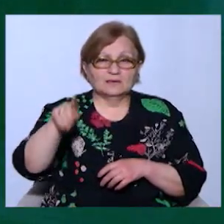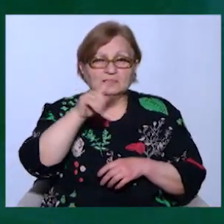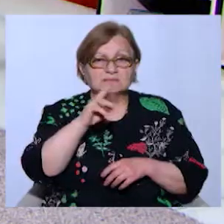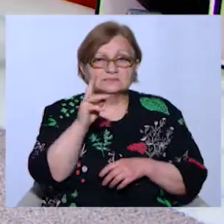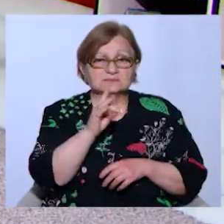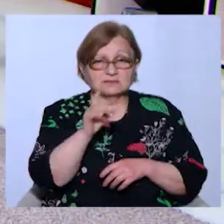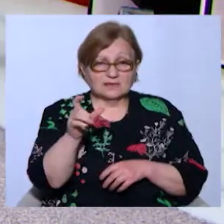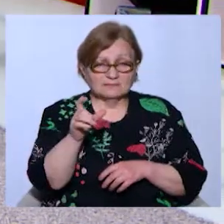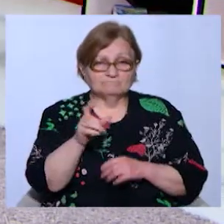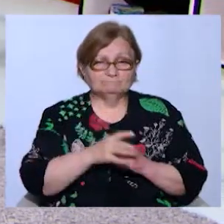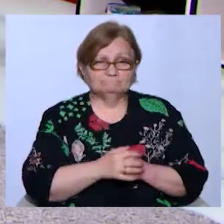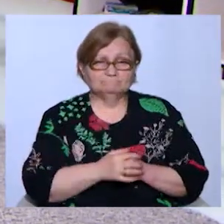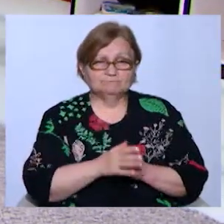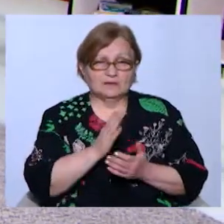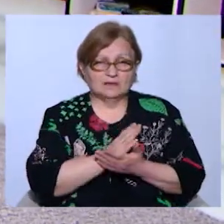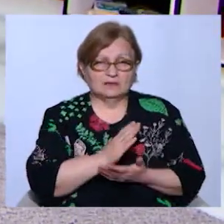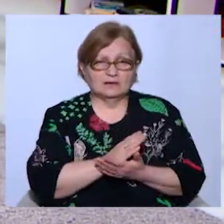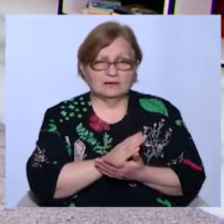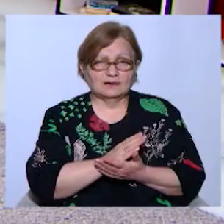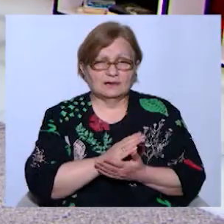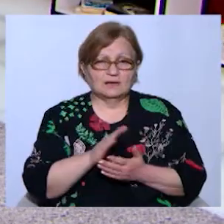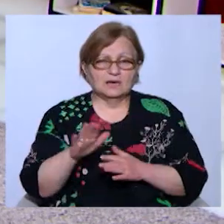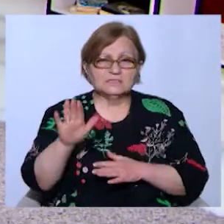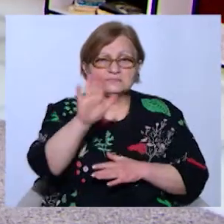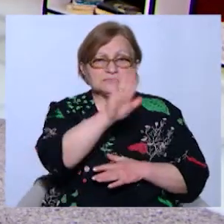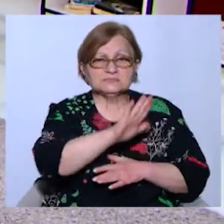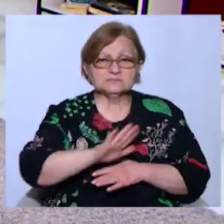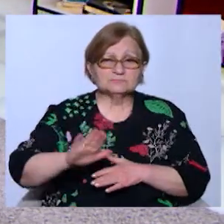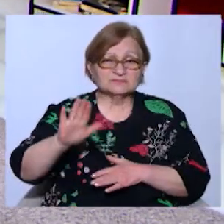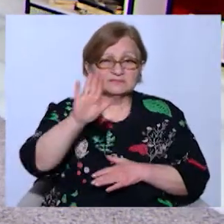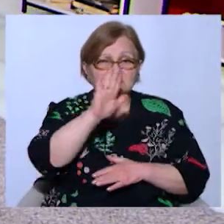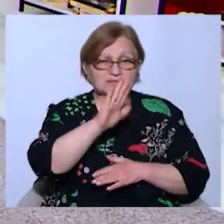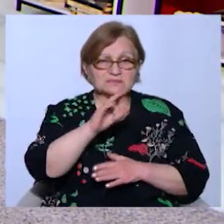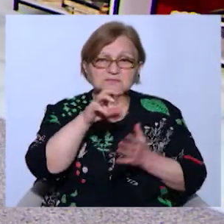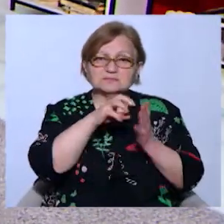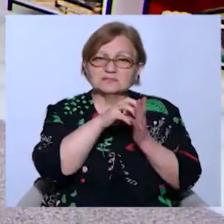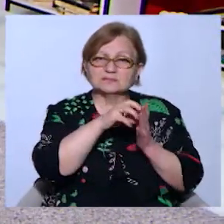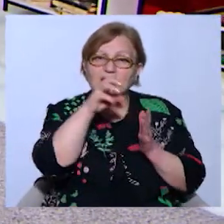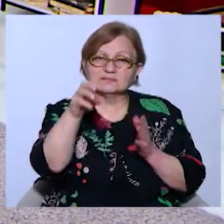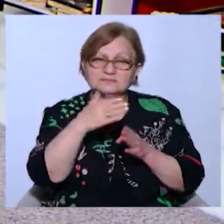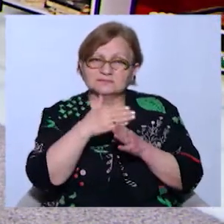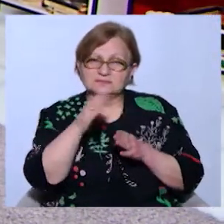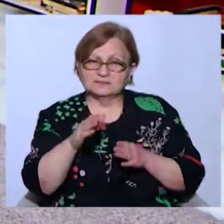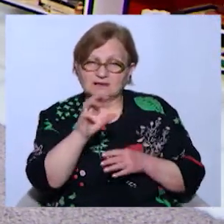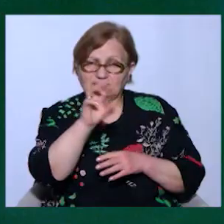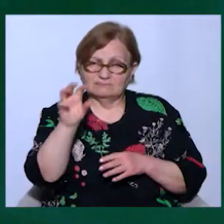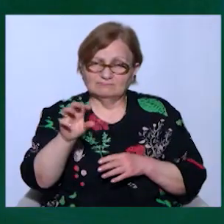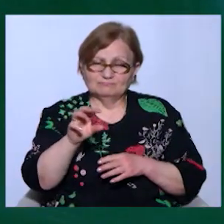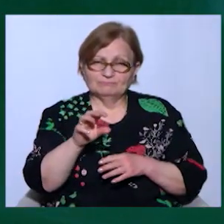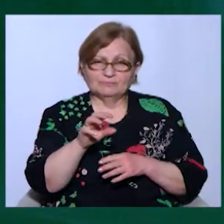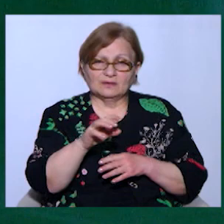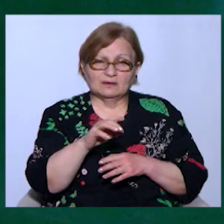რომ არის სიფტხის ნაწილი და წრეწირი ეს არის